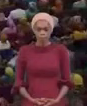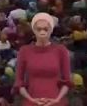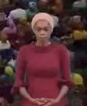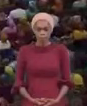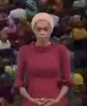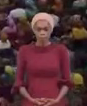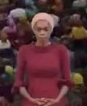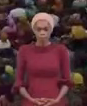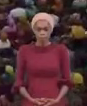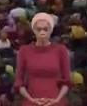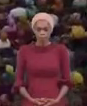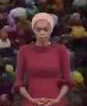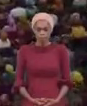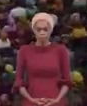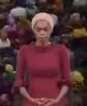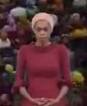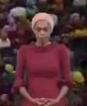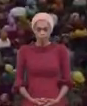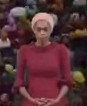prié